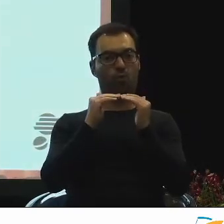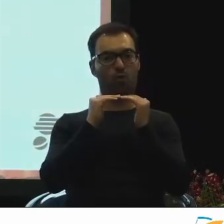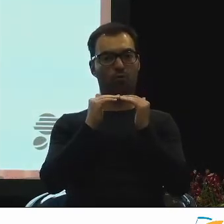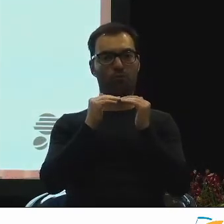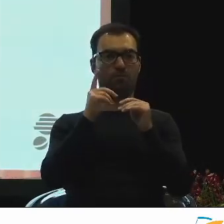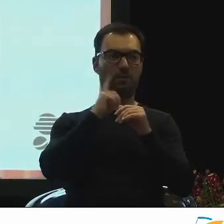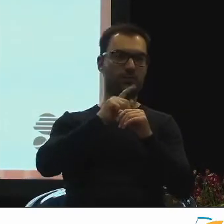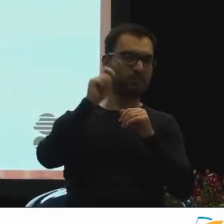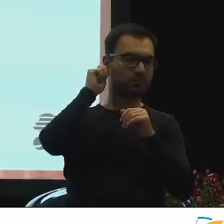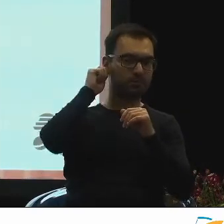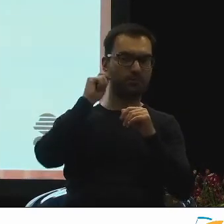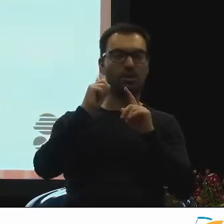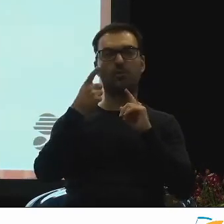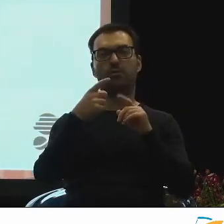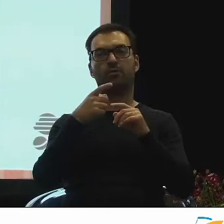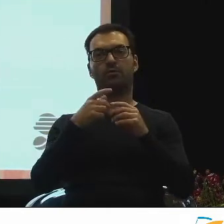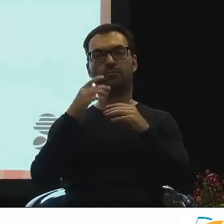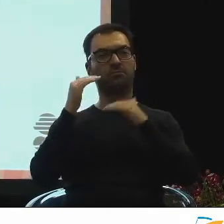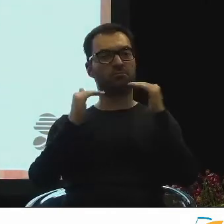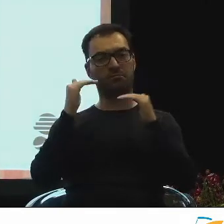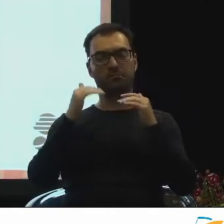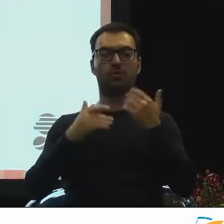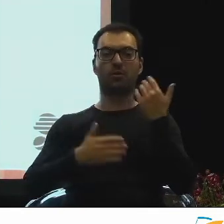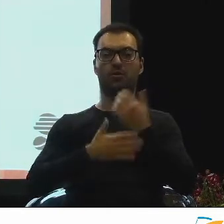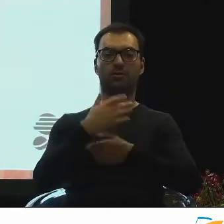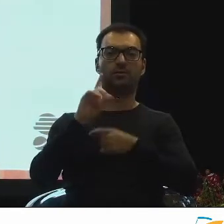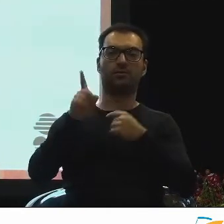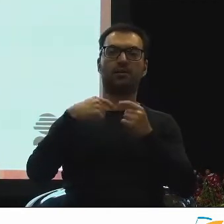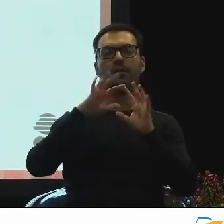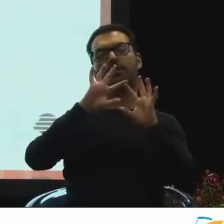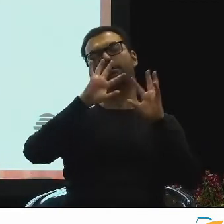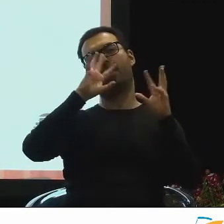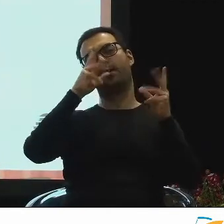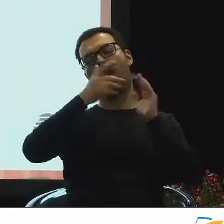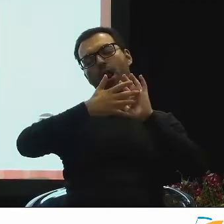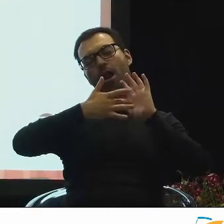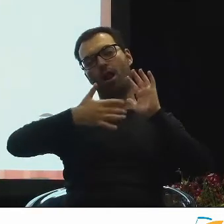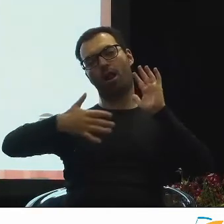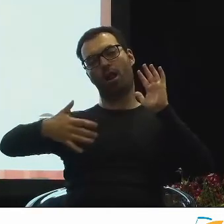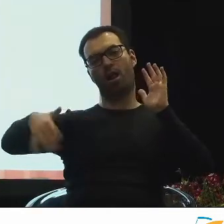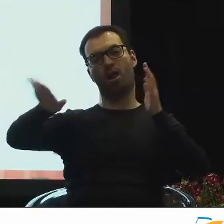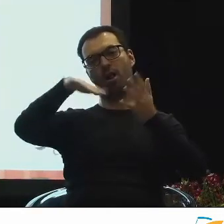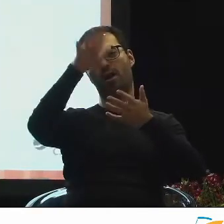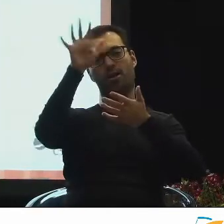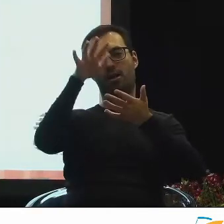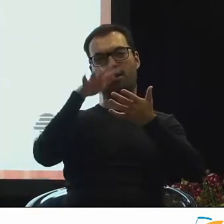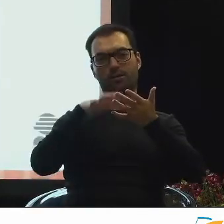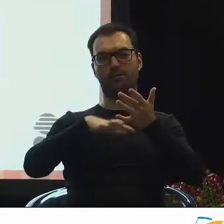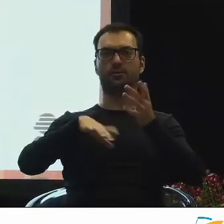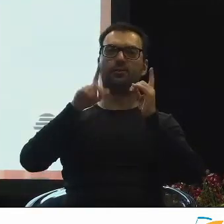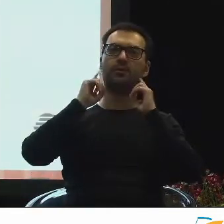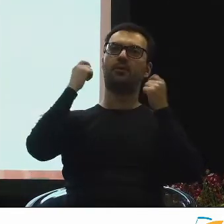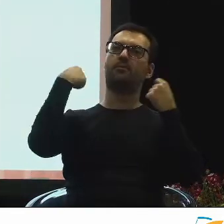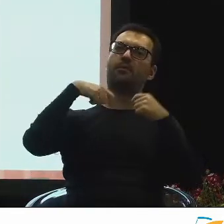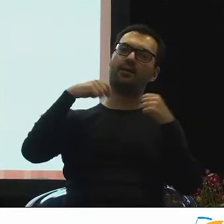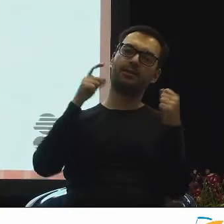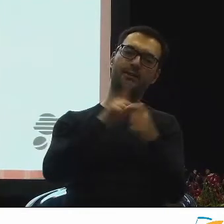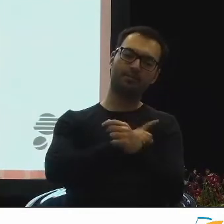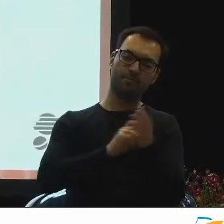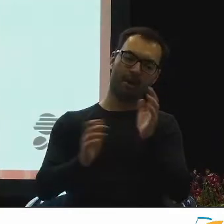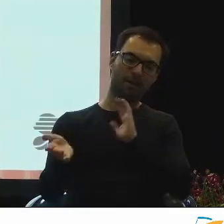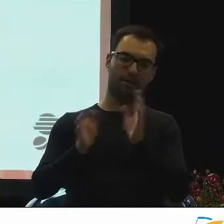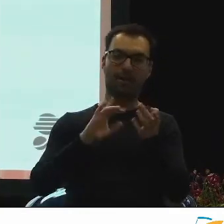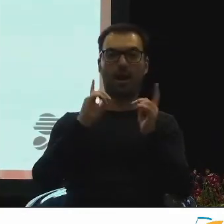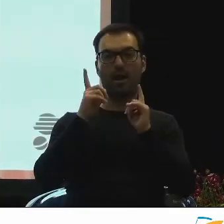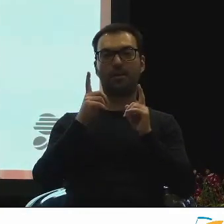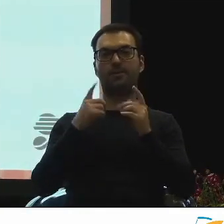przynajmniej kwoty ze względu na płeć. No i okazało się, że dostawałem przepiękne odpowiedzi, elaboraty wręcz, jak bardzo tutaj prezydenci dbają,